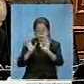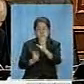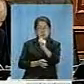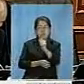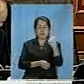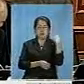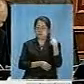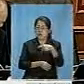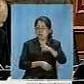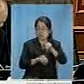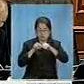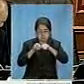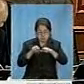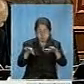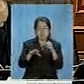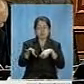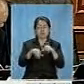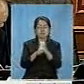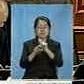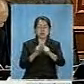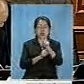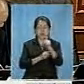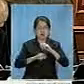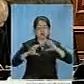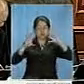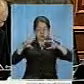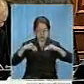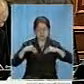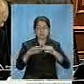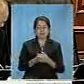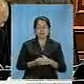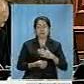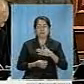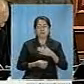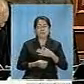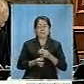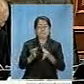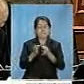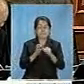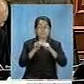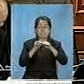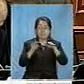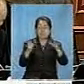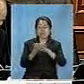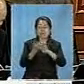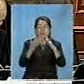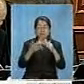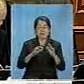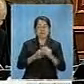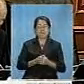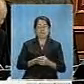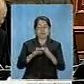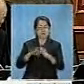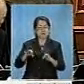โยชน์ต่อการดำเนินการได้ในอนาคตด้วยผมจึงขออนุญาตได้กราบเรียนชี้แจงในประเด็นหลัก